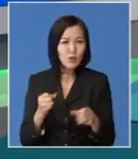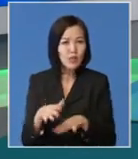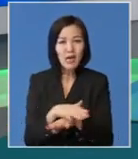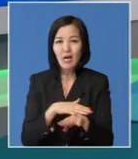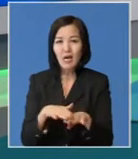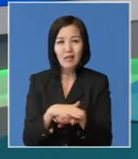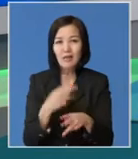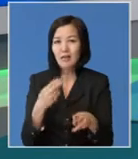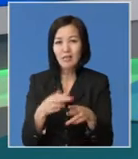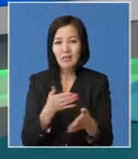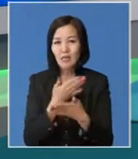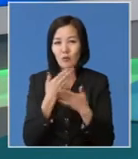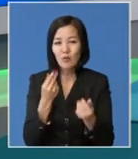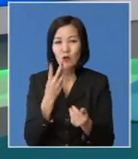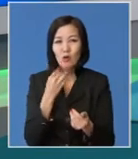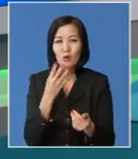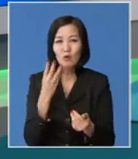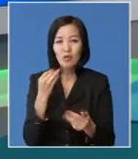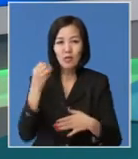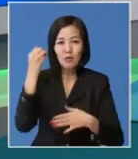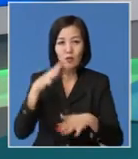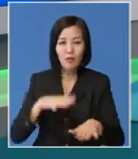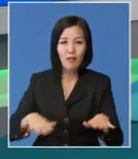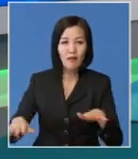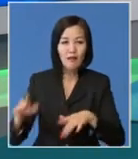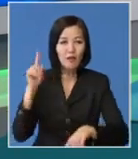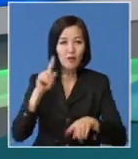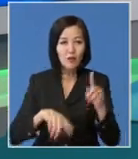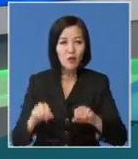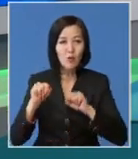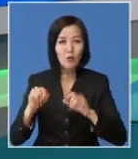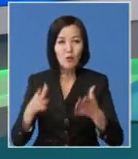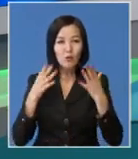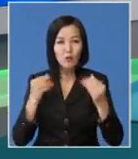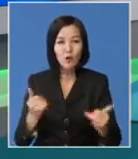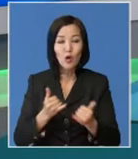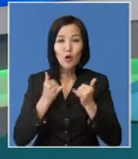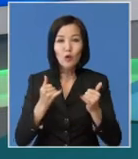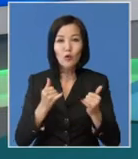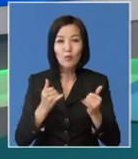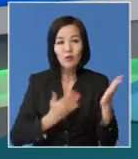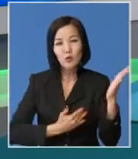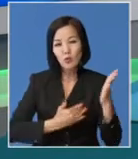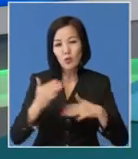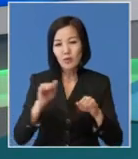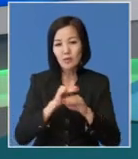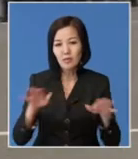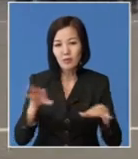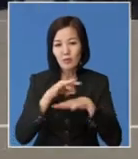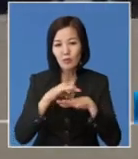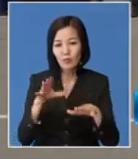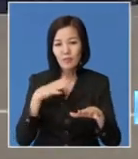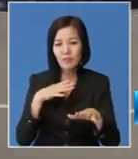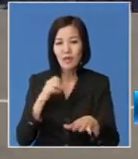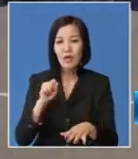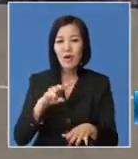халық елең қылмады. Шаралдағы орталық алаңға ағылып, отан қорғаушылары күнін аса құрмет қошеметпен атап өтті.